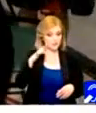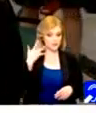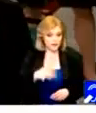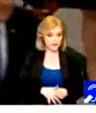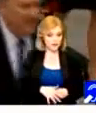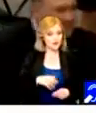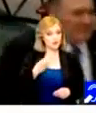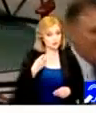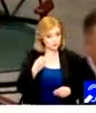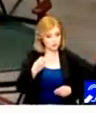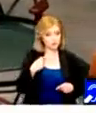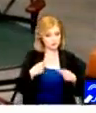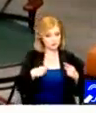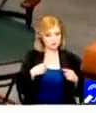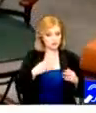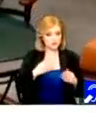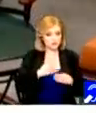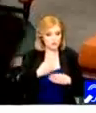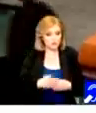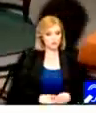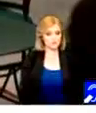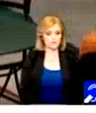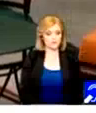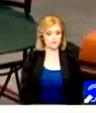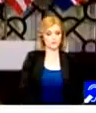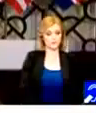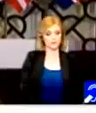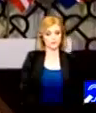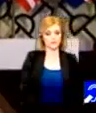și-au declarat deschiși la această idee.